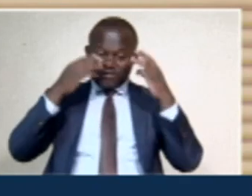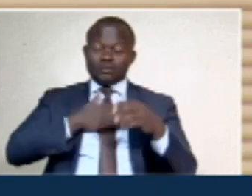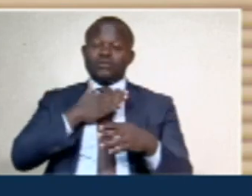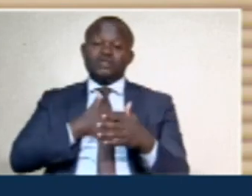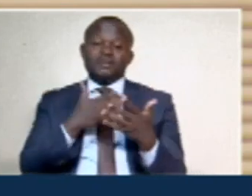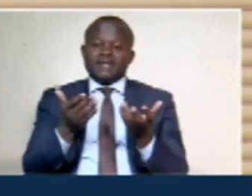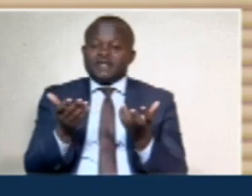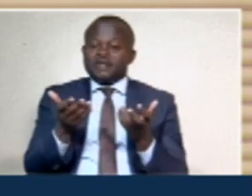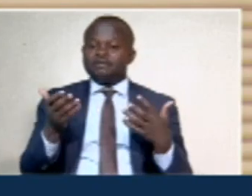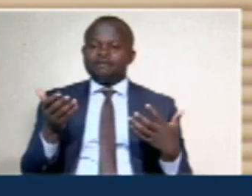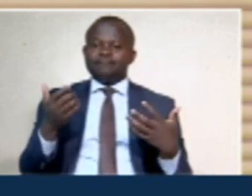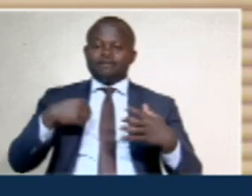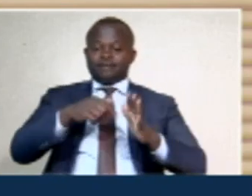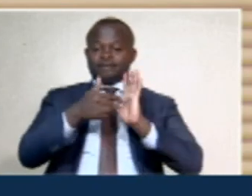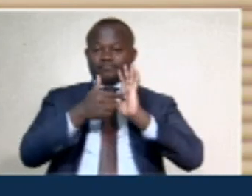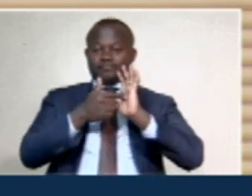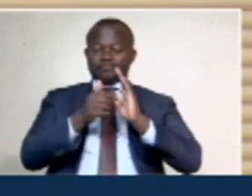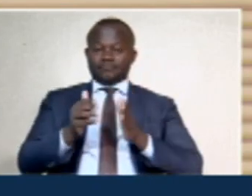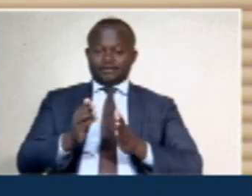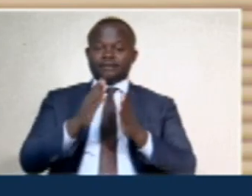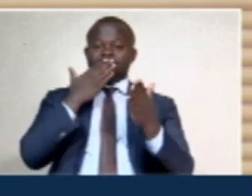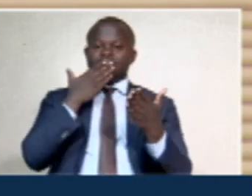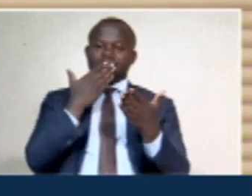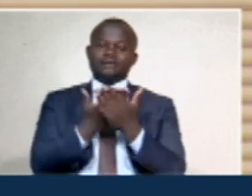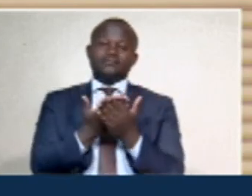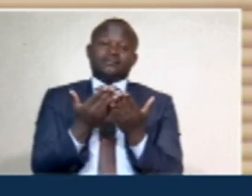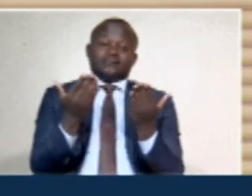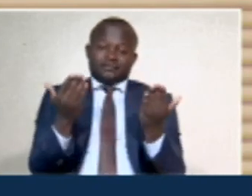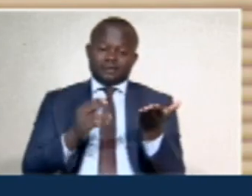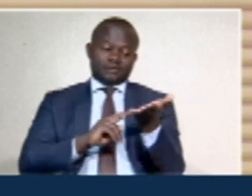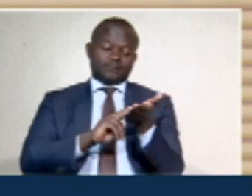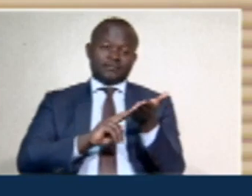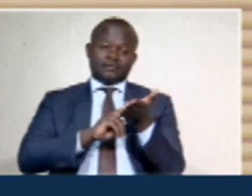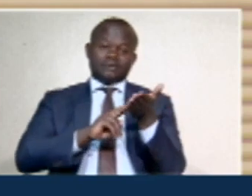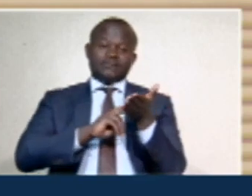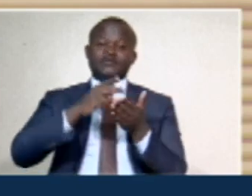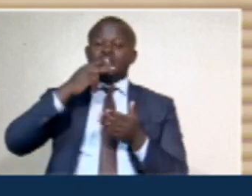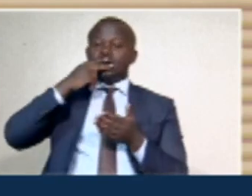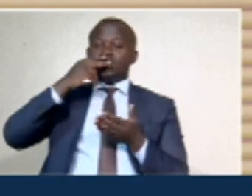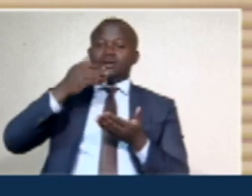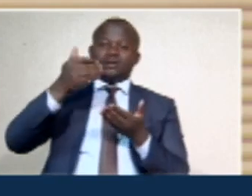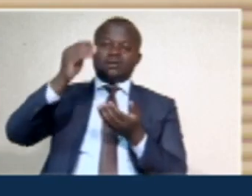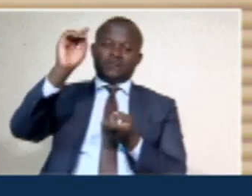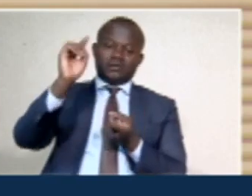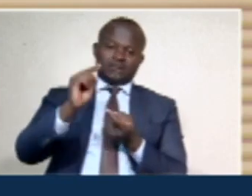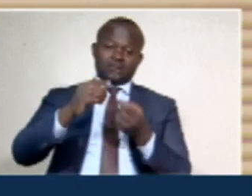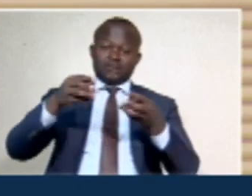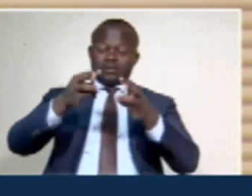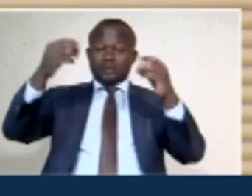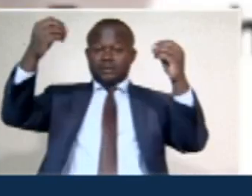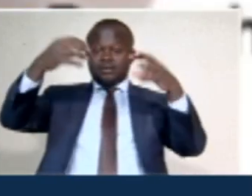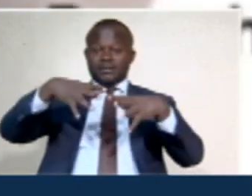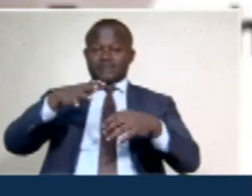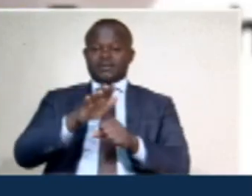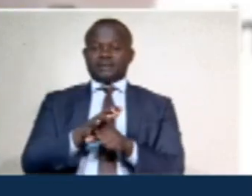n'iki kwereka yuko turimo turagana mu nzira nziza nuko ikoreshwa rya gitabi rigenda rigabanuka ku buryo bugaragara